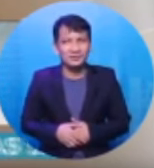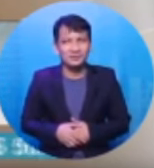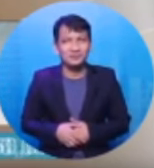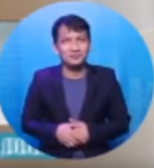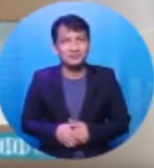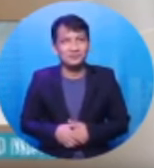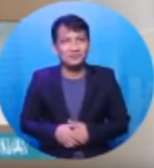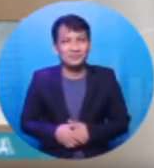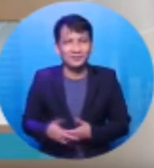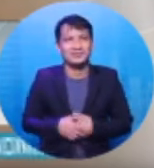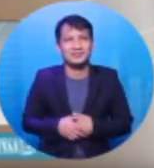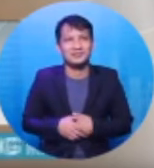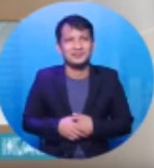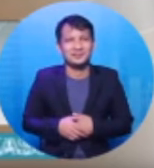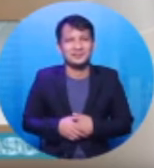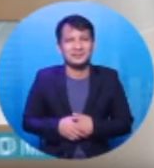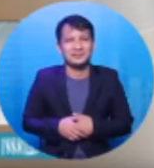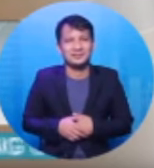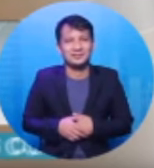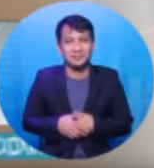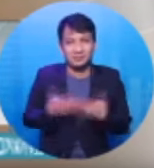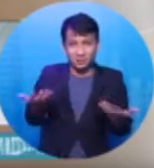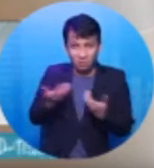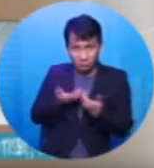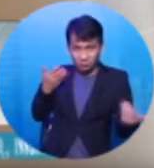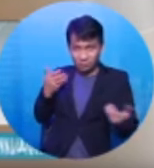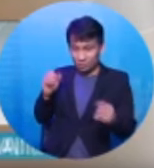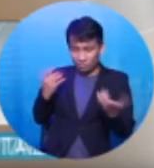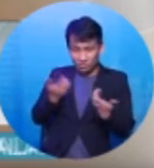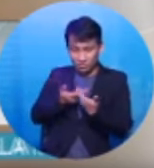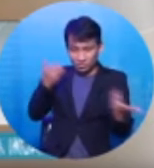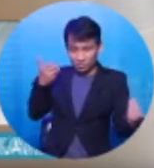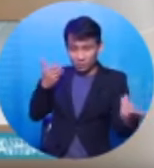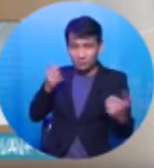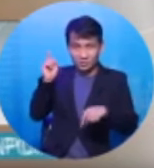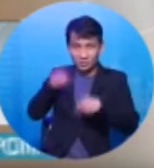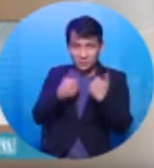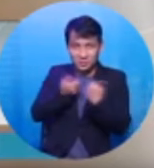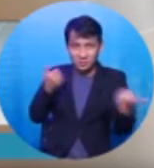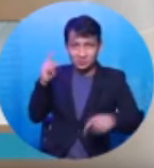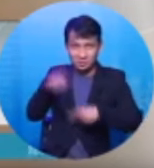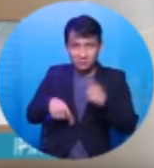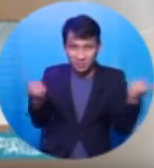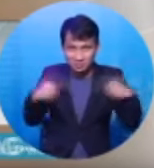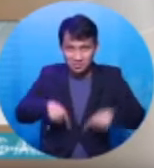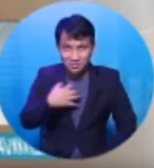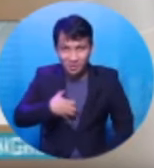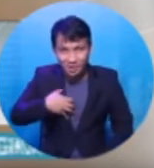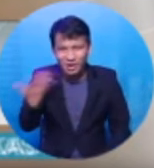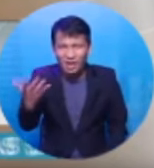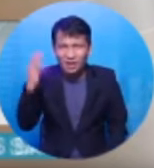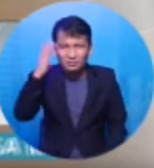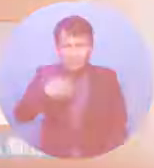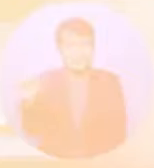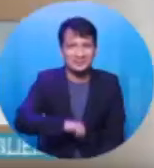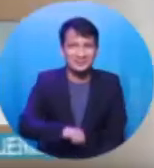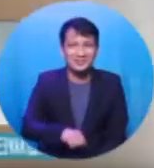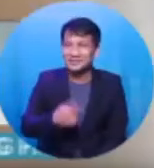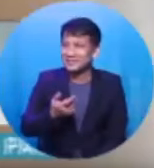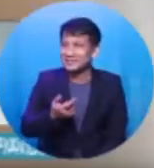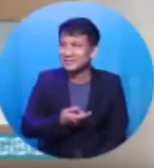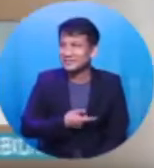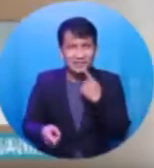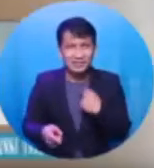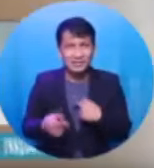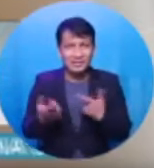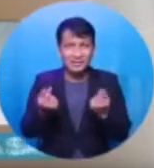Saka ka naman nagkaganyan. Ngayon wala na kami. Saka ka nagkakaganyan. Ano ba nakakagawa? Hindi kita maintindihan. Wala ka kayo yung asawa ko. So,